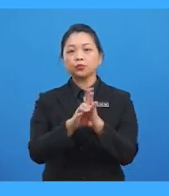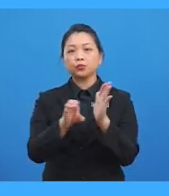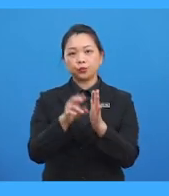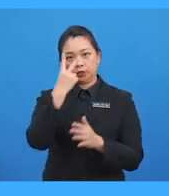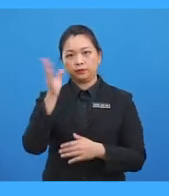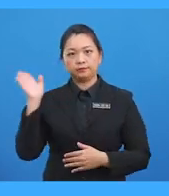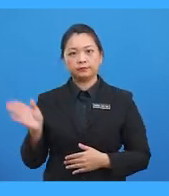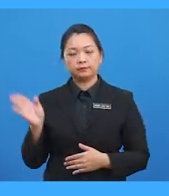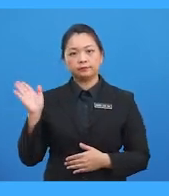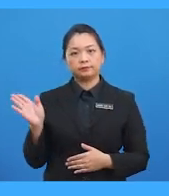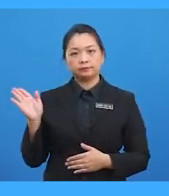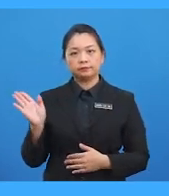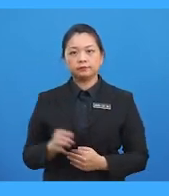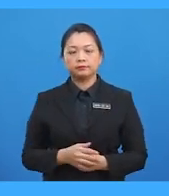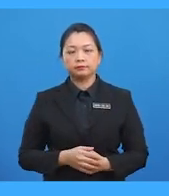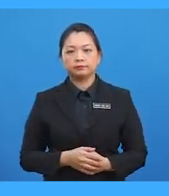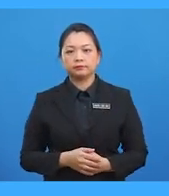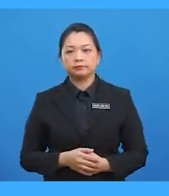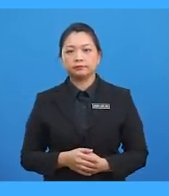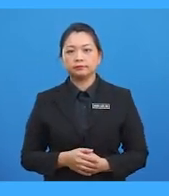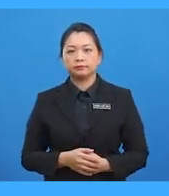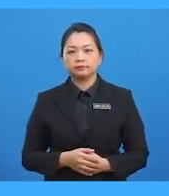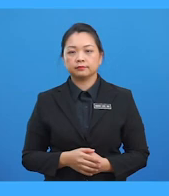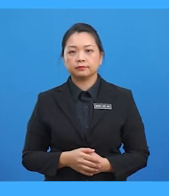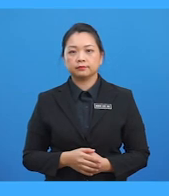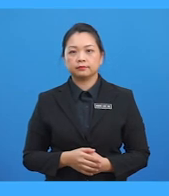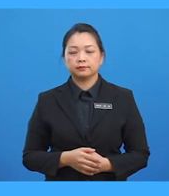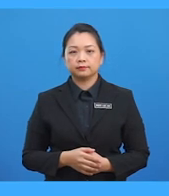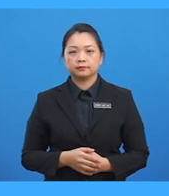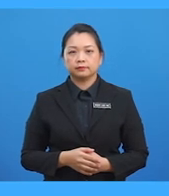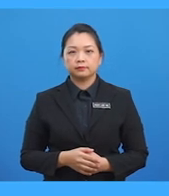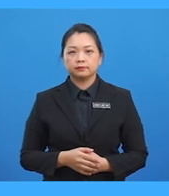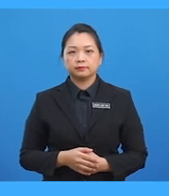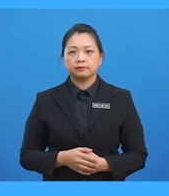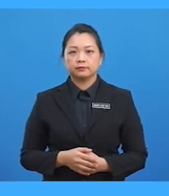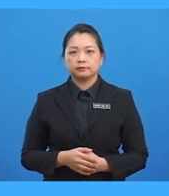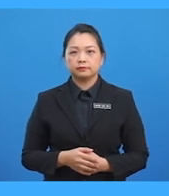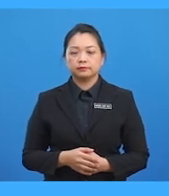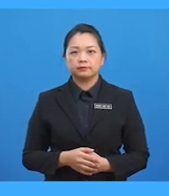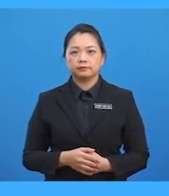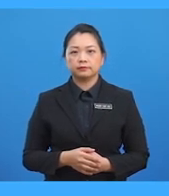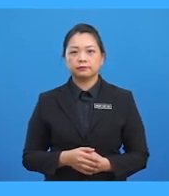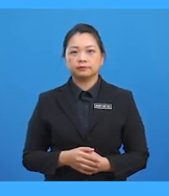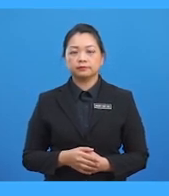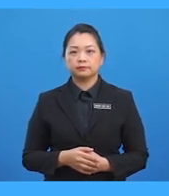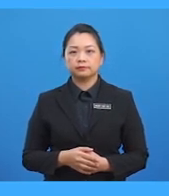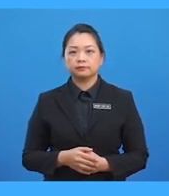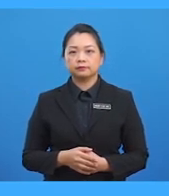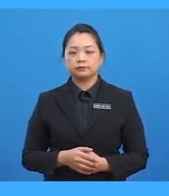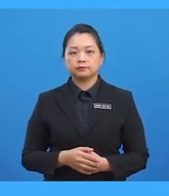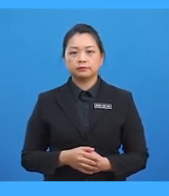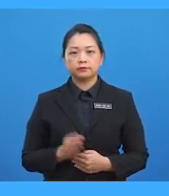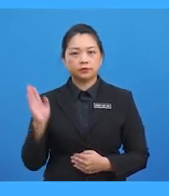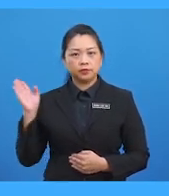Merah, Palang Geneva, Palang Persekutuan Swiss, Simbol Angkatan Tentera dan